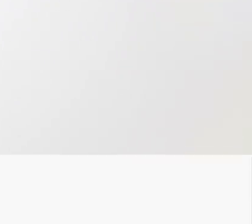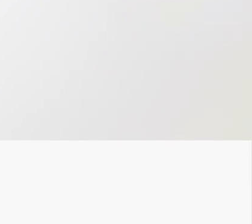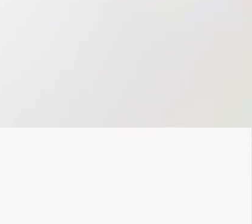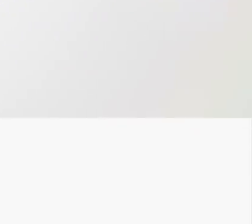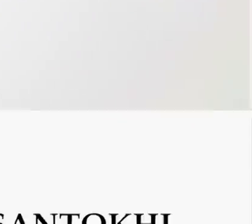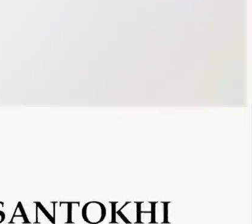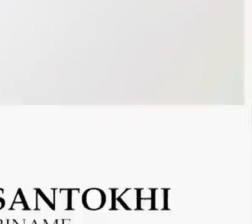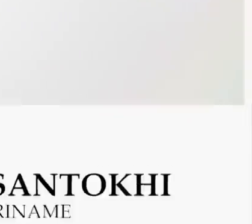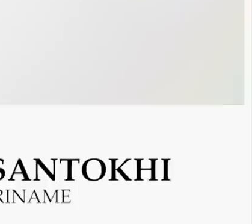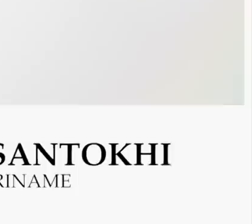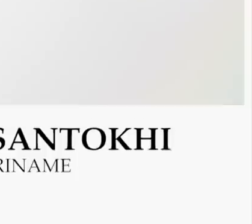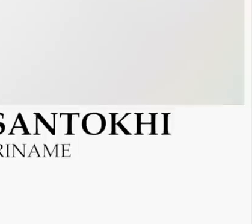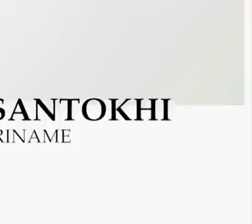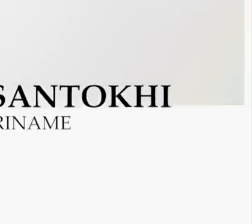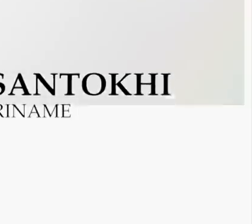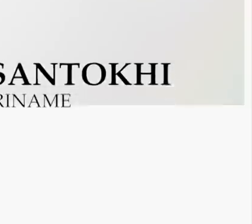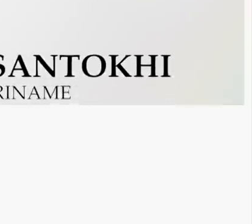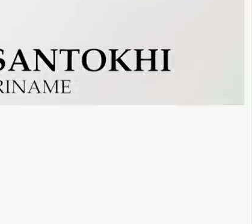MUZIEK